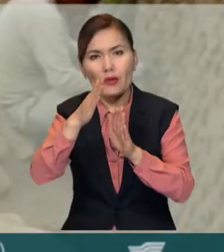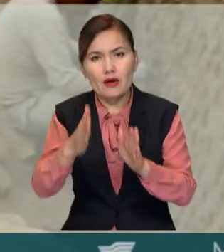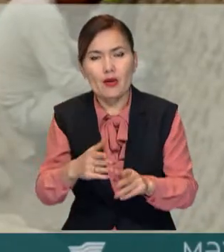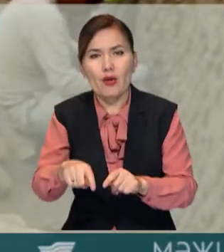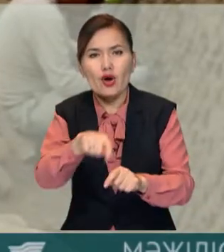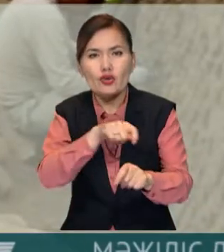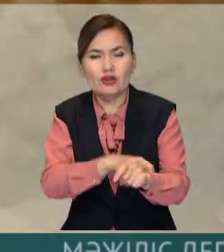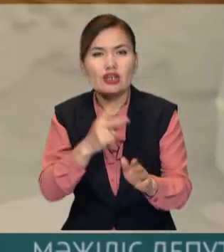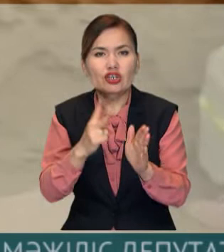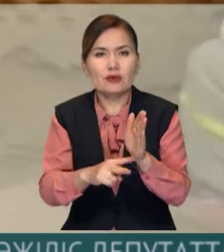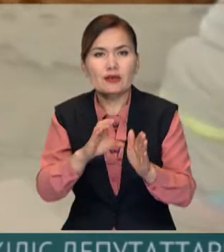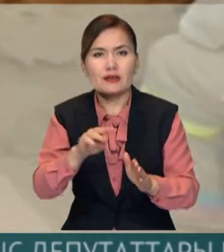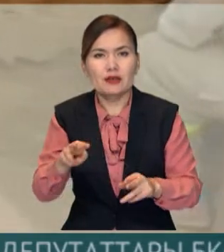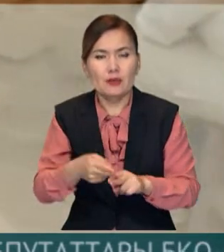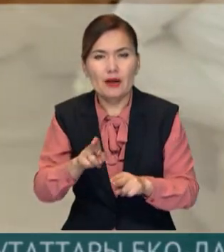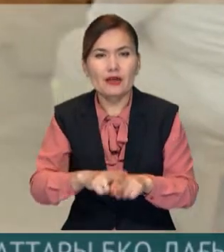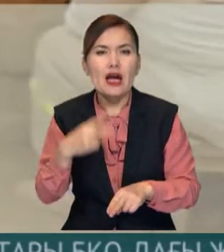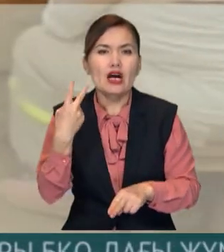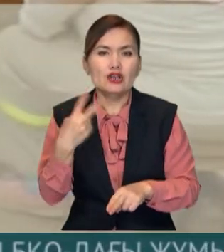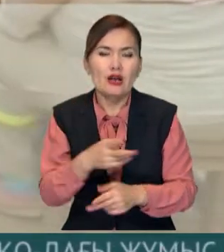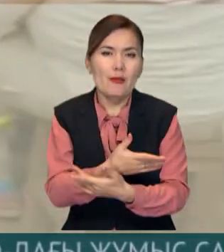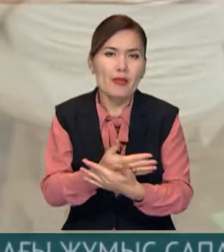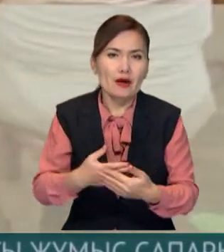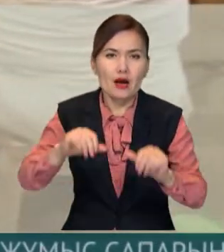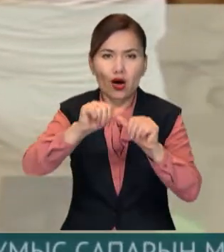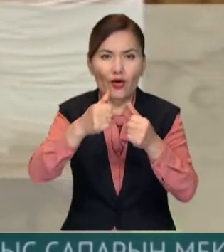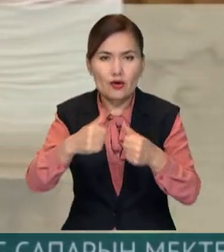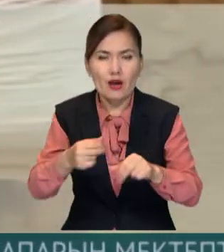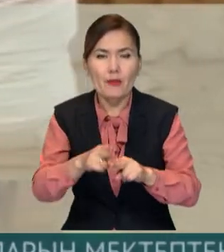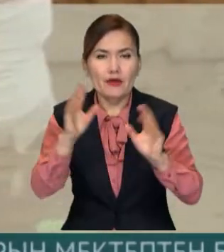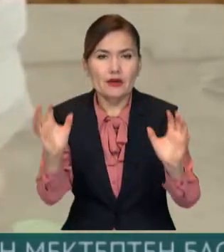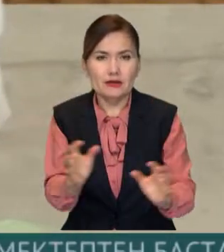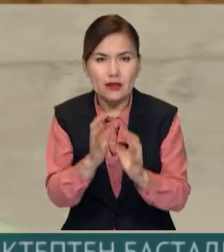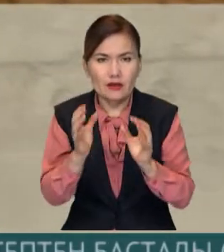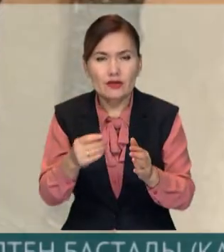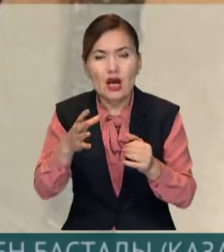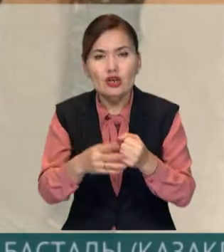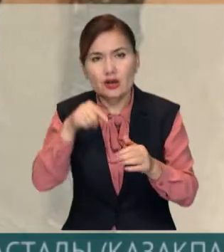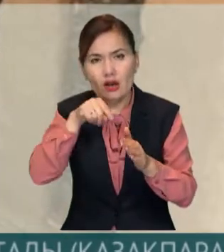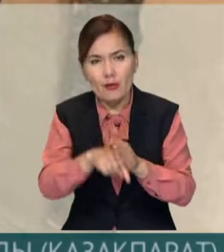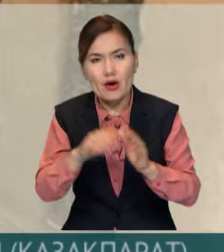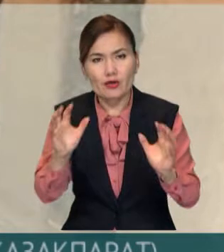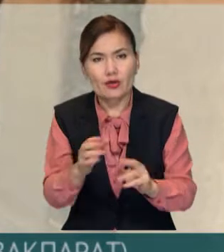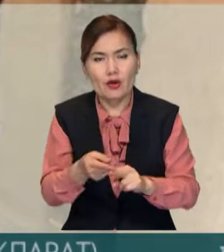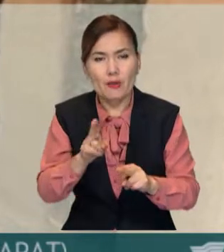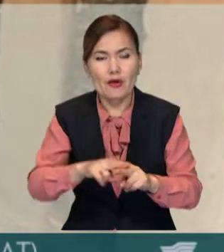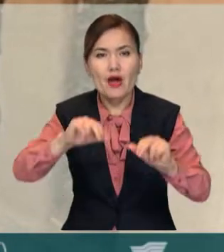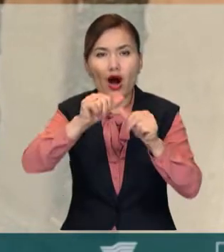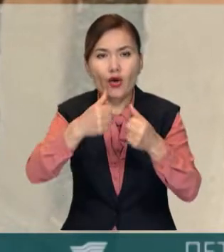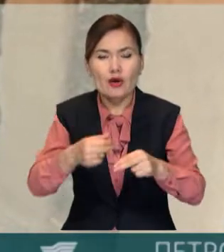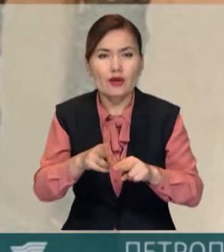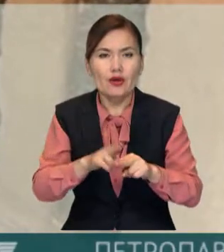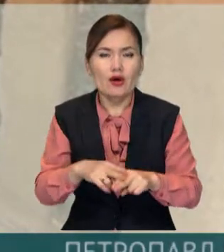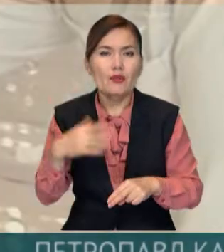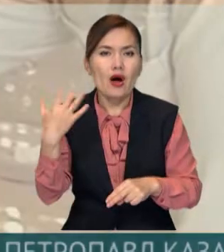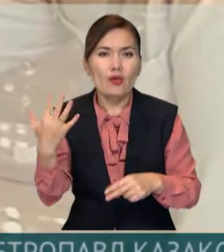сантиметр. Зерттеу жұмыстары кезінде 20-ға жуық жәдігердің жақсы күйде сақталғаны анықталды. Ал кей фигуралардың қол аяқтары